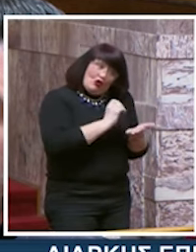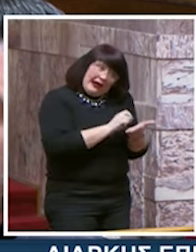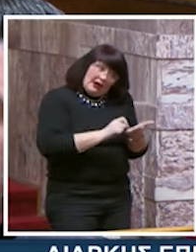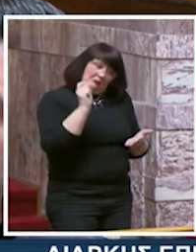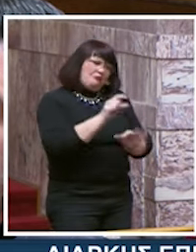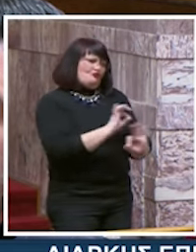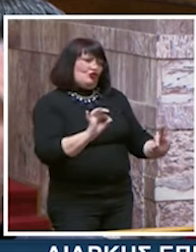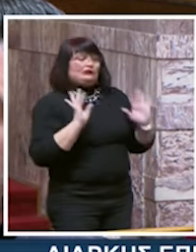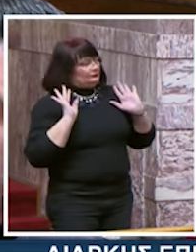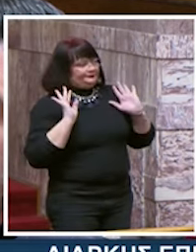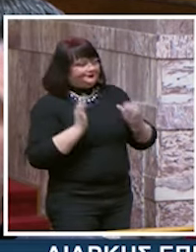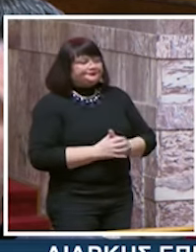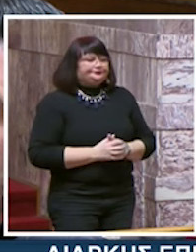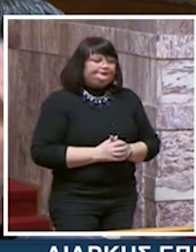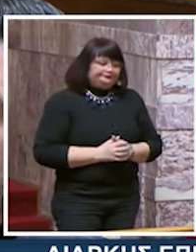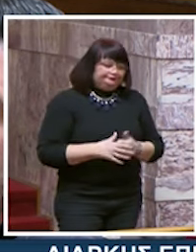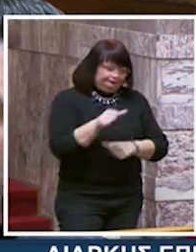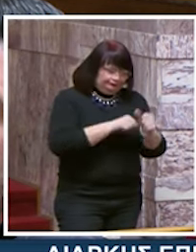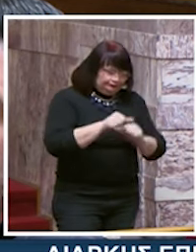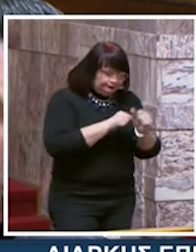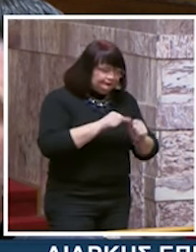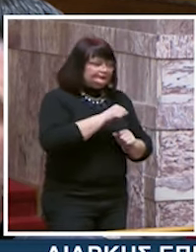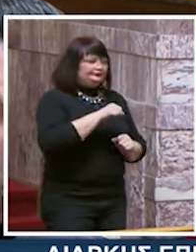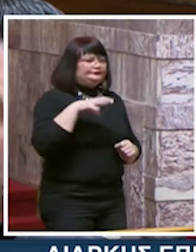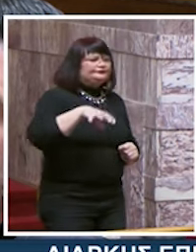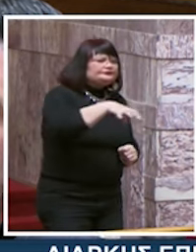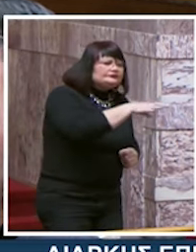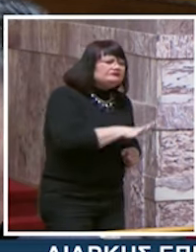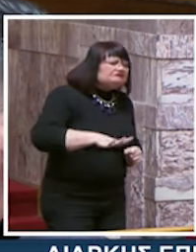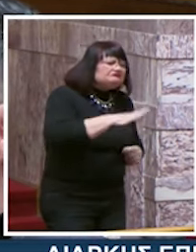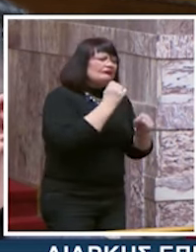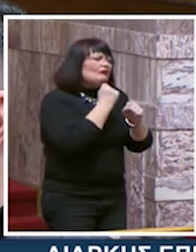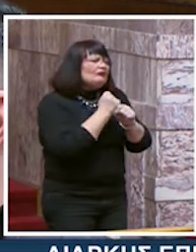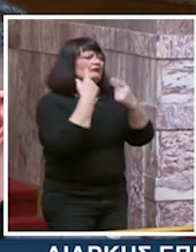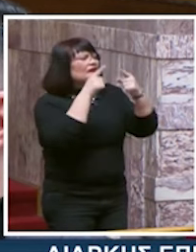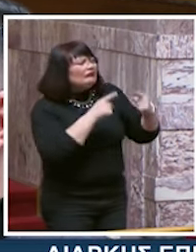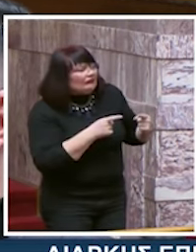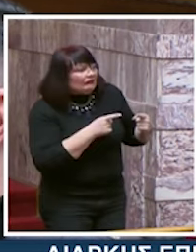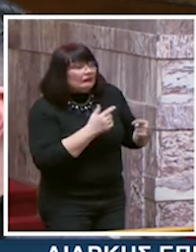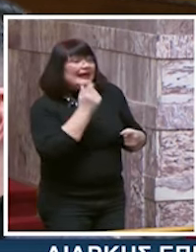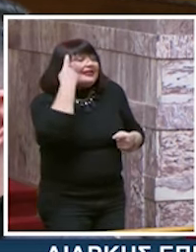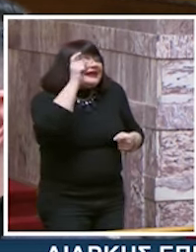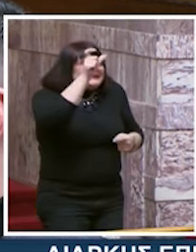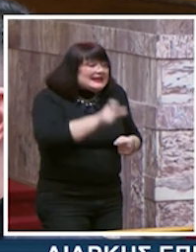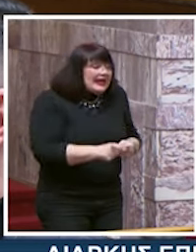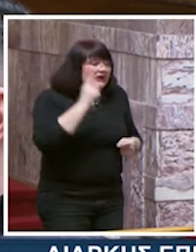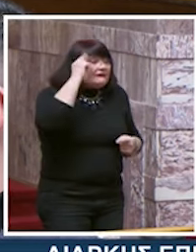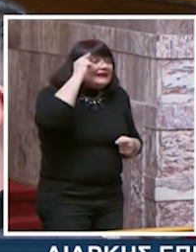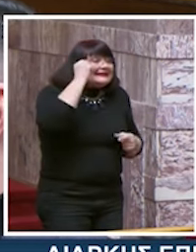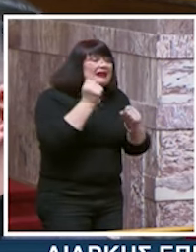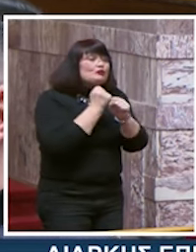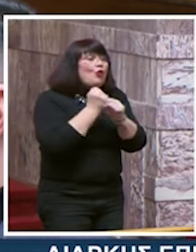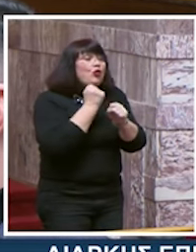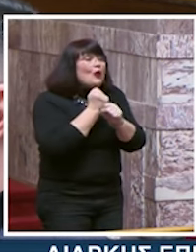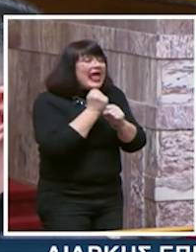συγκεκριμένο κλάδο, τις συνεχείς αλλαγές χώρων, περιοχών εργασίας, συνθήκων, είναι αδύνατον να ξέρει κάποιος φοιτητής εργαζόμενος